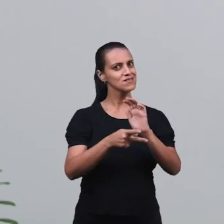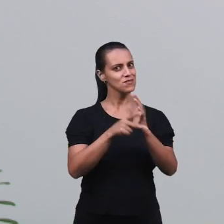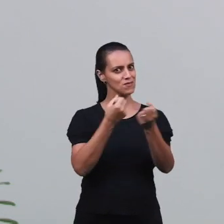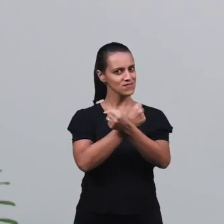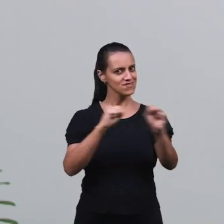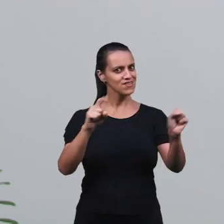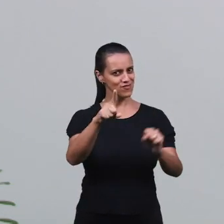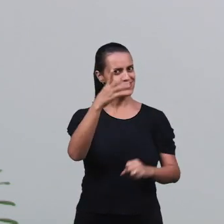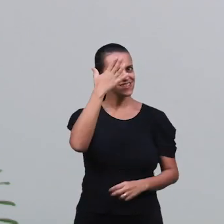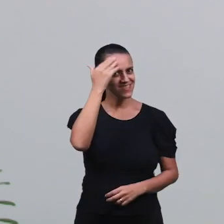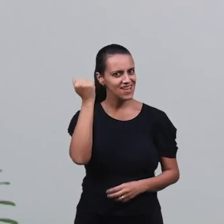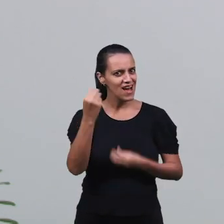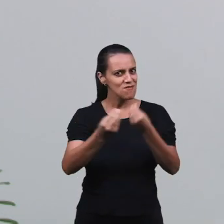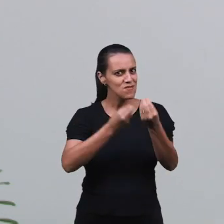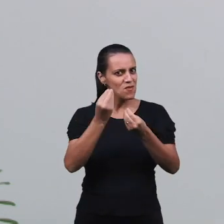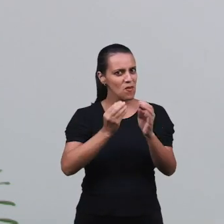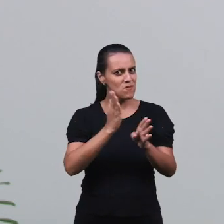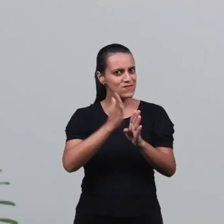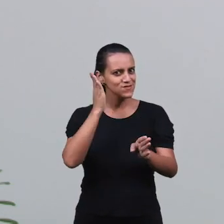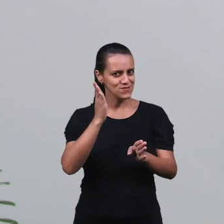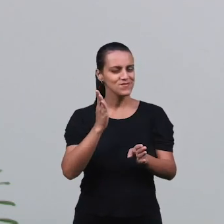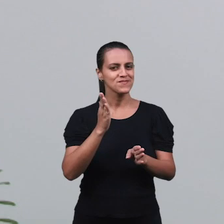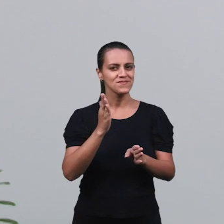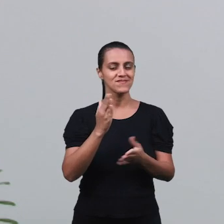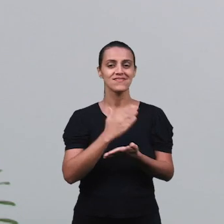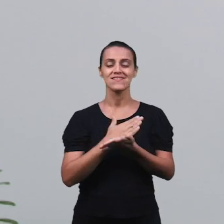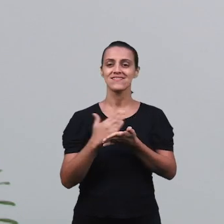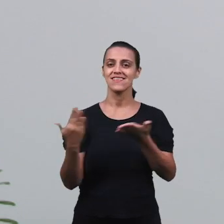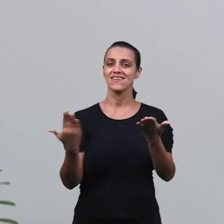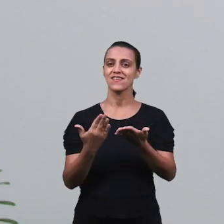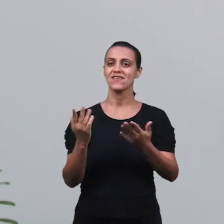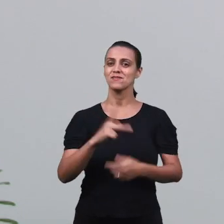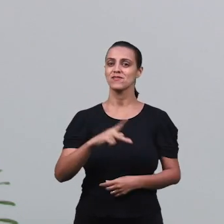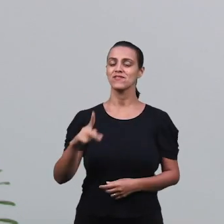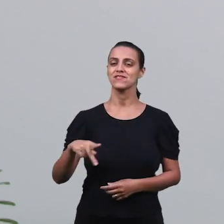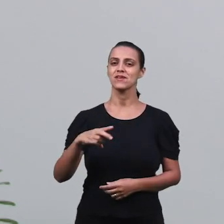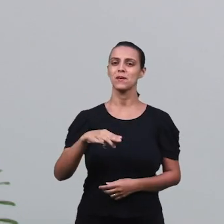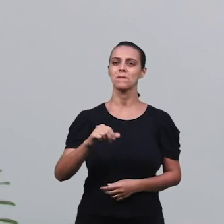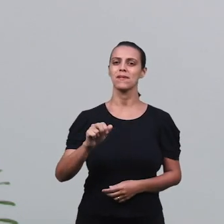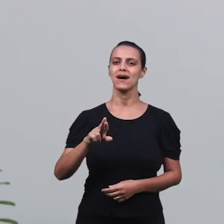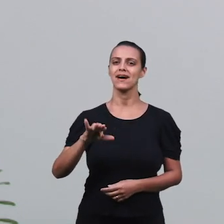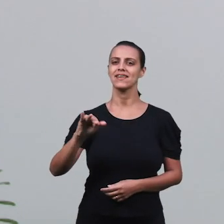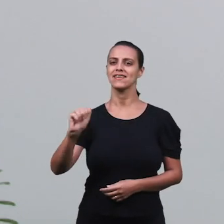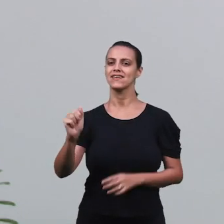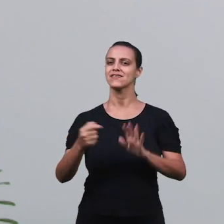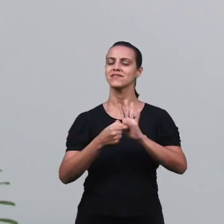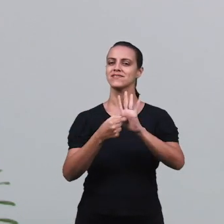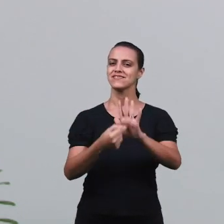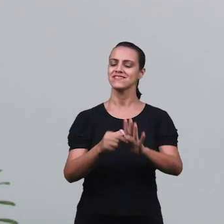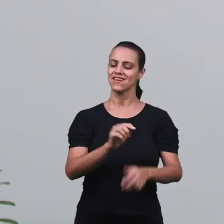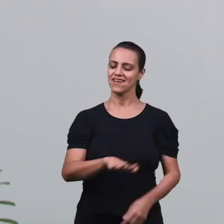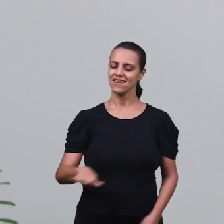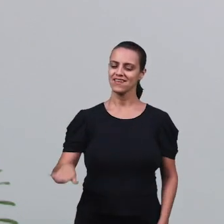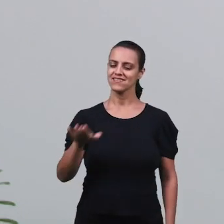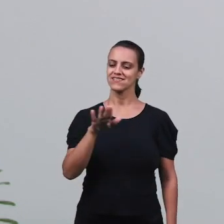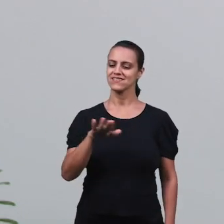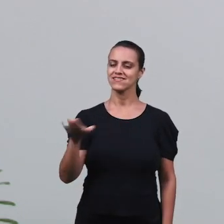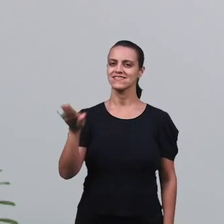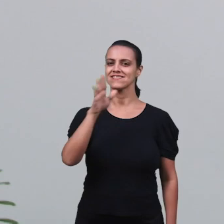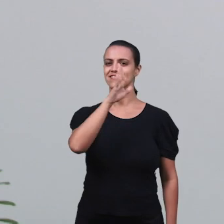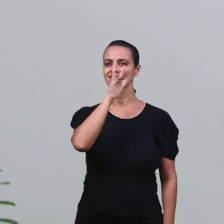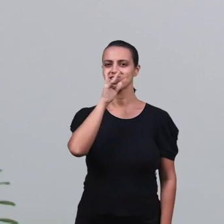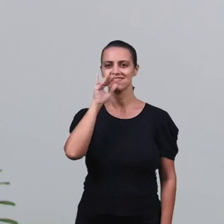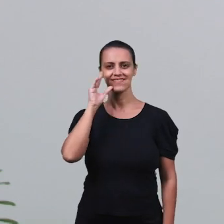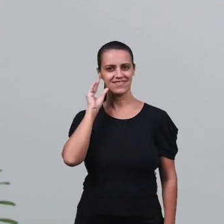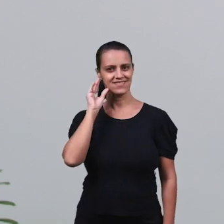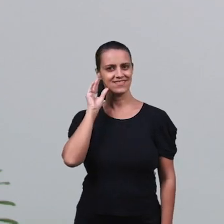savez déchiffrer cette énigme? À partir de maintenant, le professeur Maria Paula Dalla va montrer à nos enfants intermédiaires et